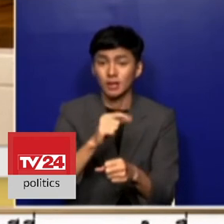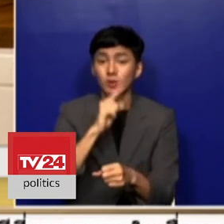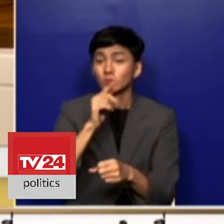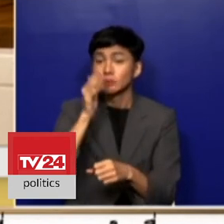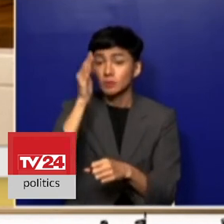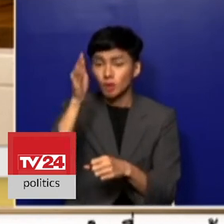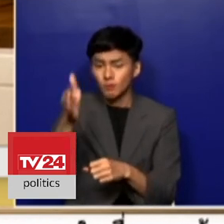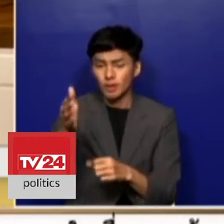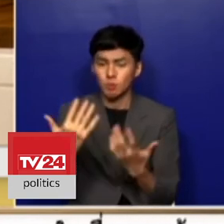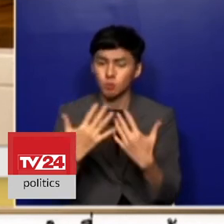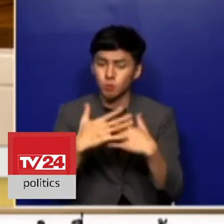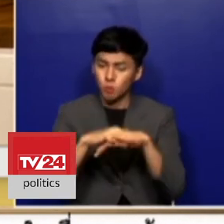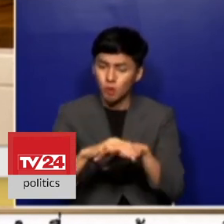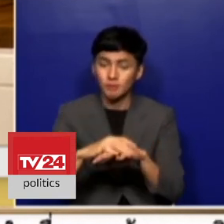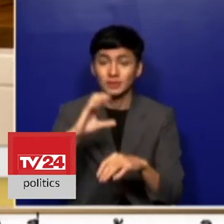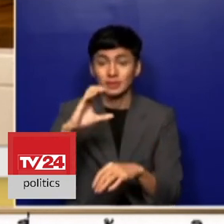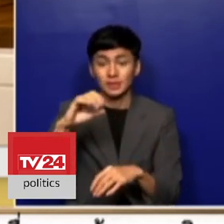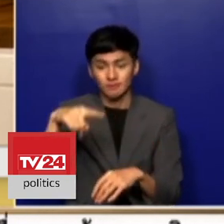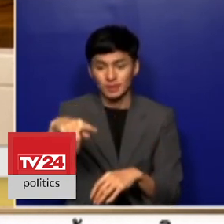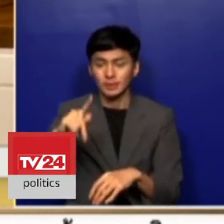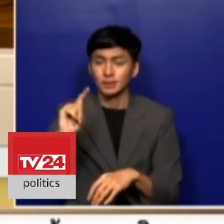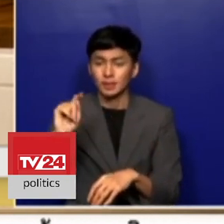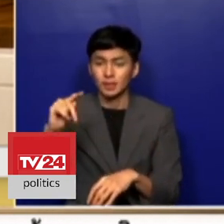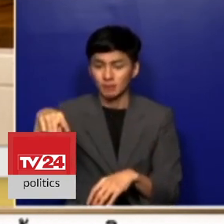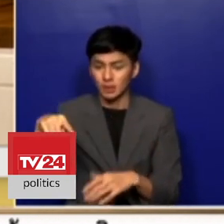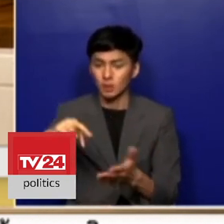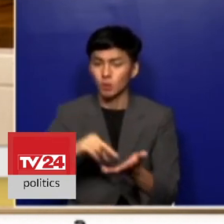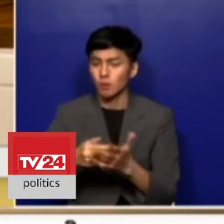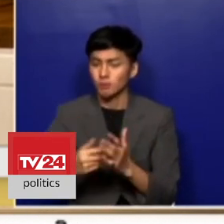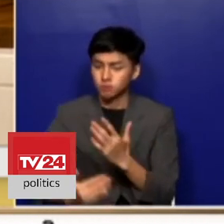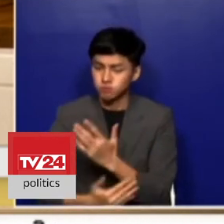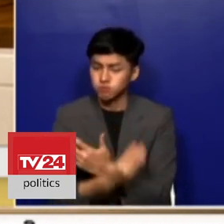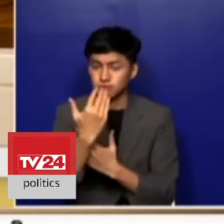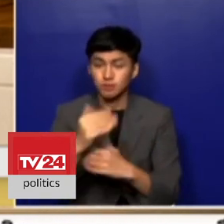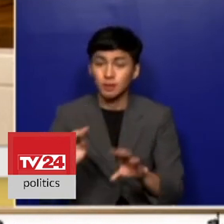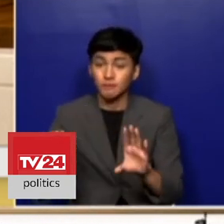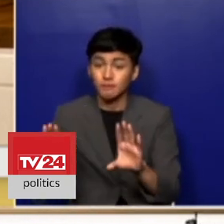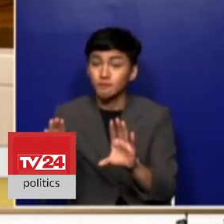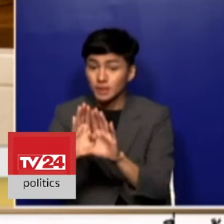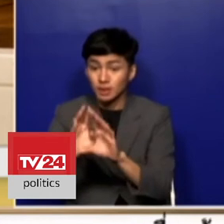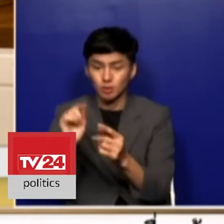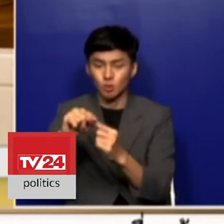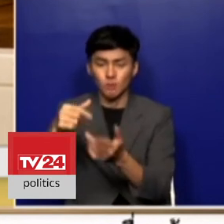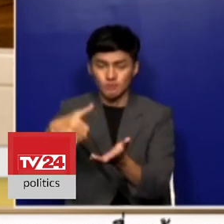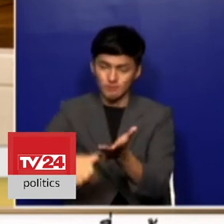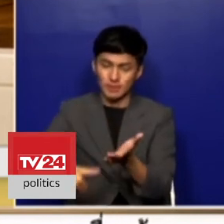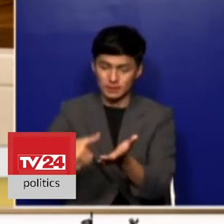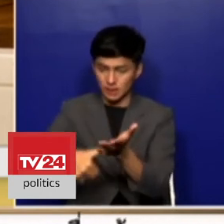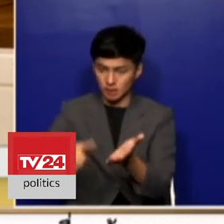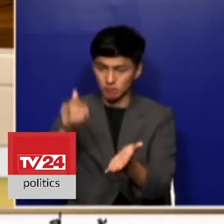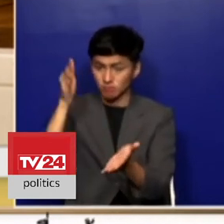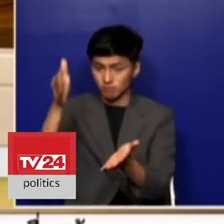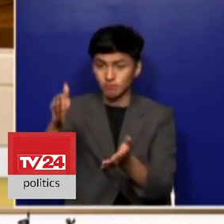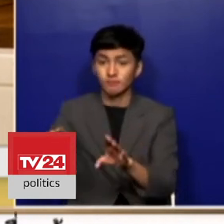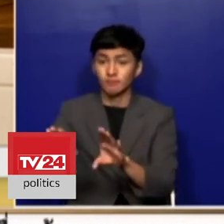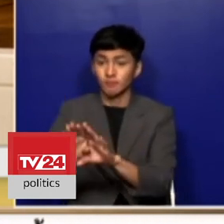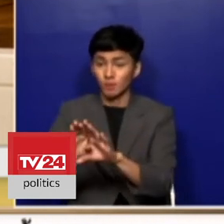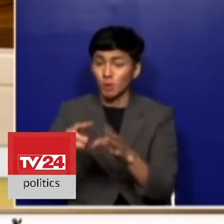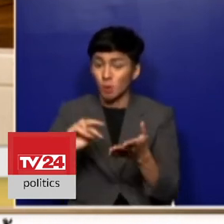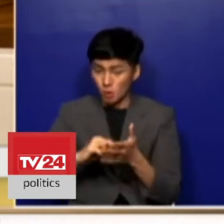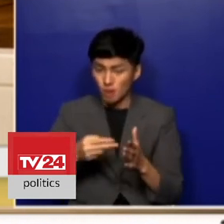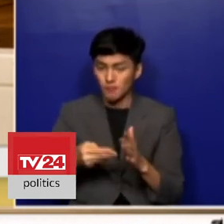ความตกลง ctpจะเป็นการปิดกั้นโอกาสที่ไทยจะจัดเก็บภาษีศุลกากรชนิดนี้เท่ากับ